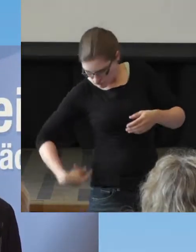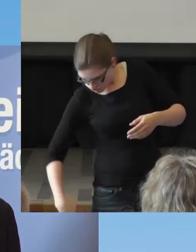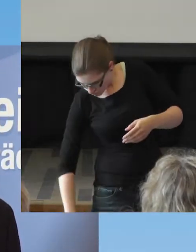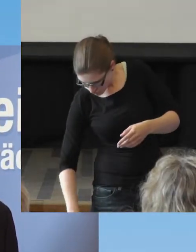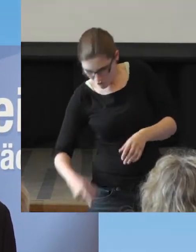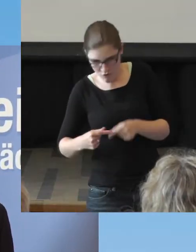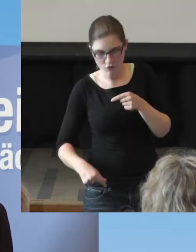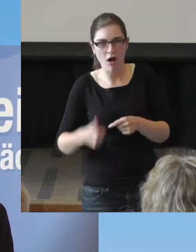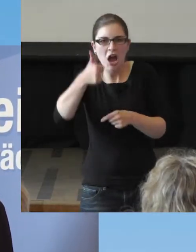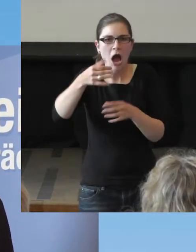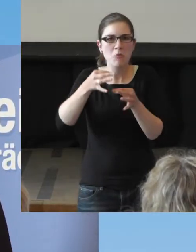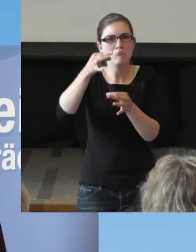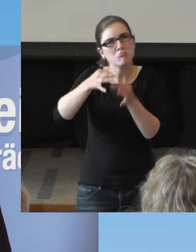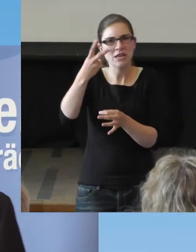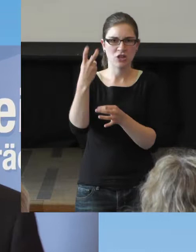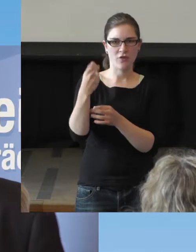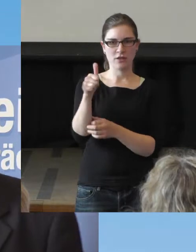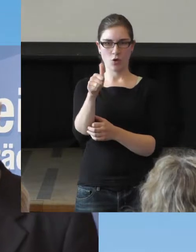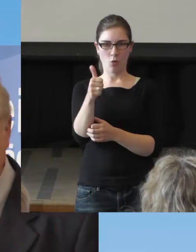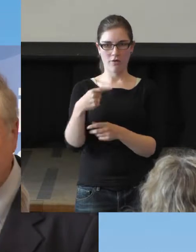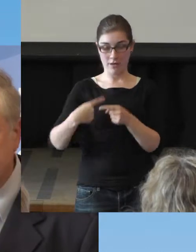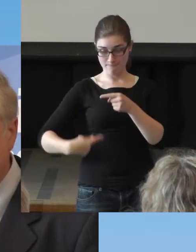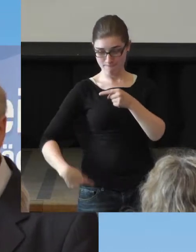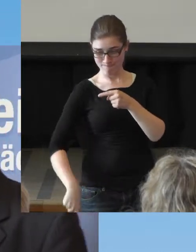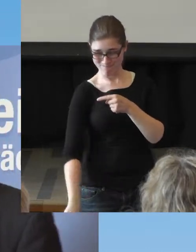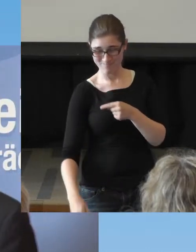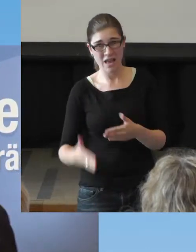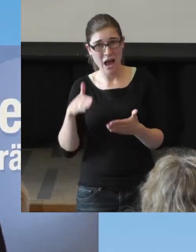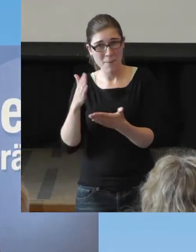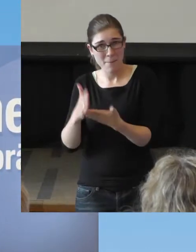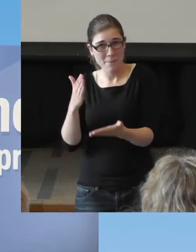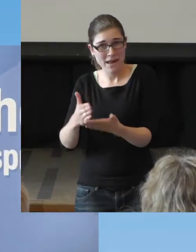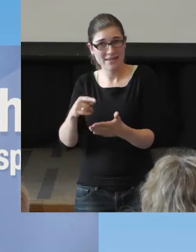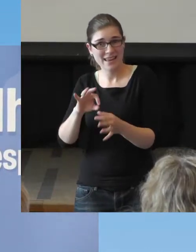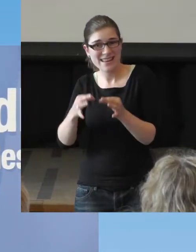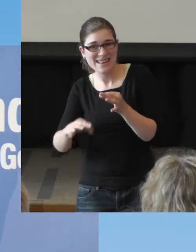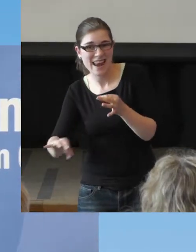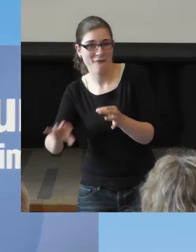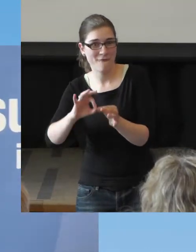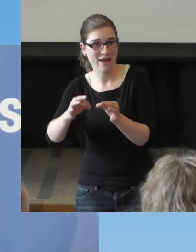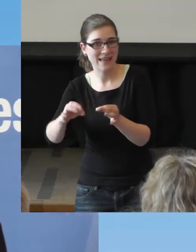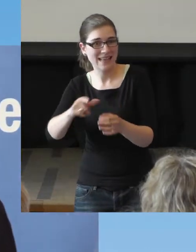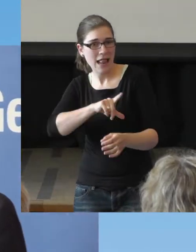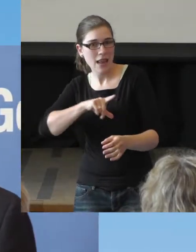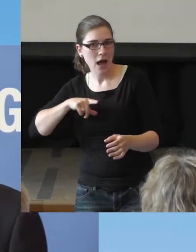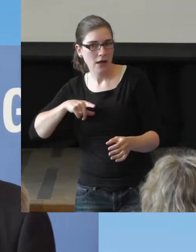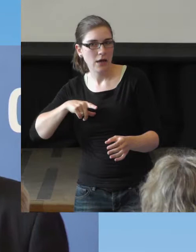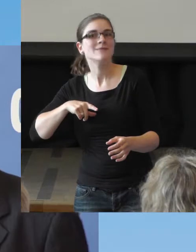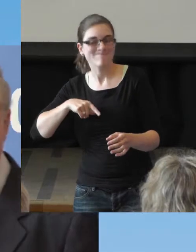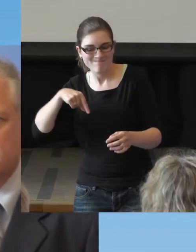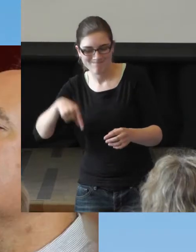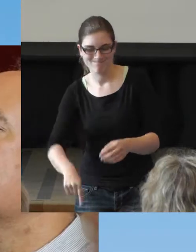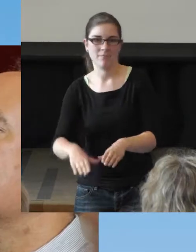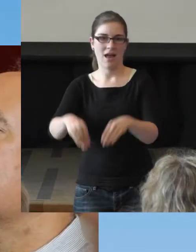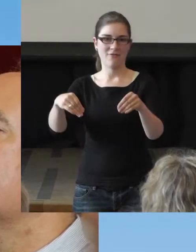Zehenspitze, 1,20 oder so. Also da, wo die Nervenfaser am längsten ist, da fängt es an. Und das sind nun mal